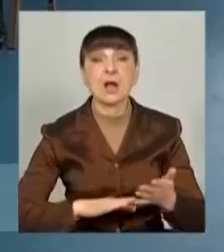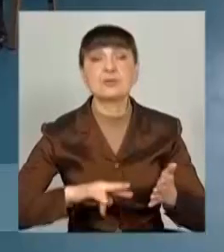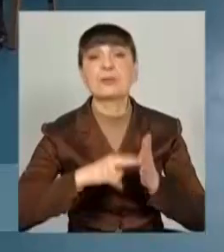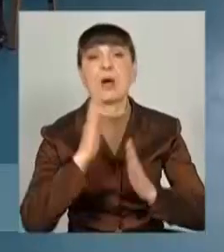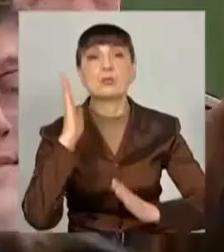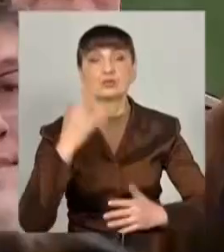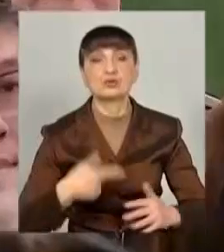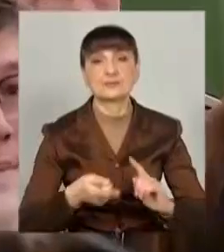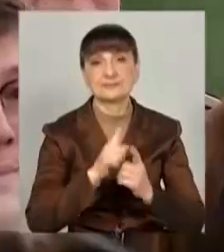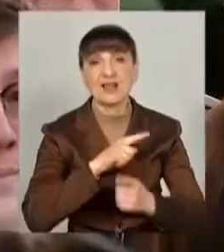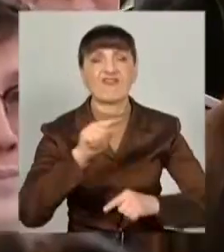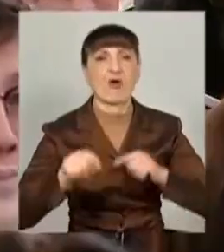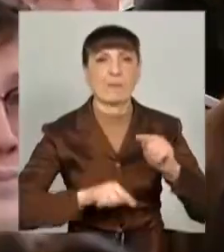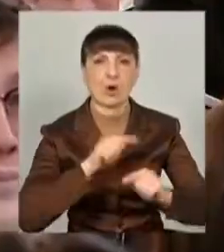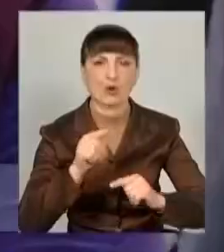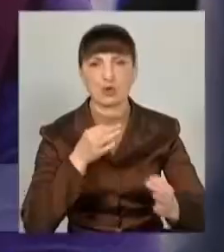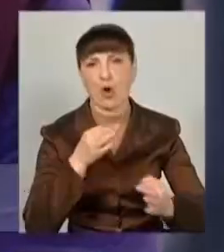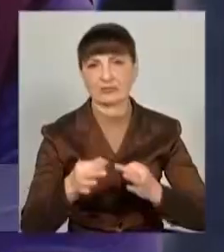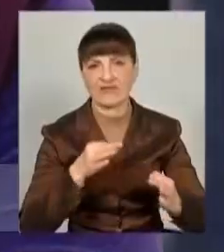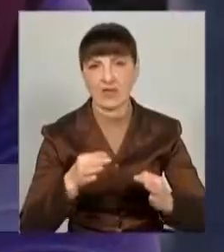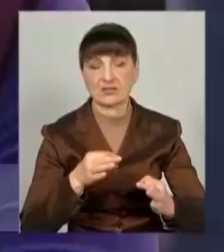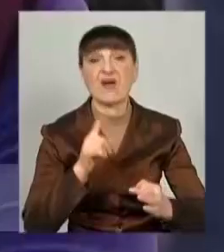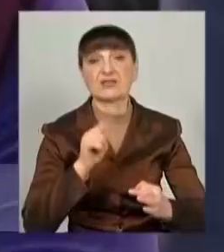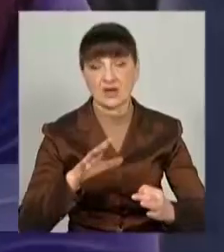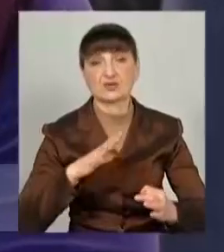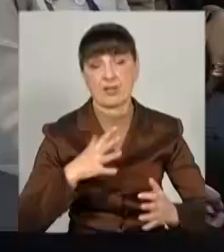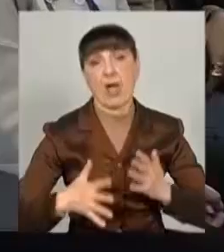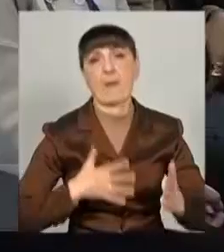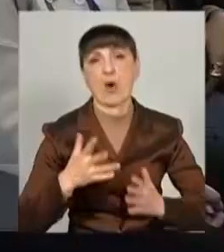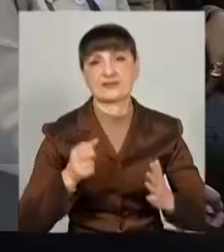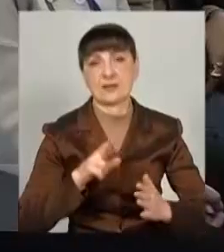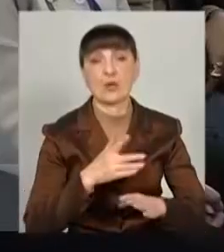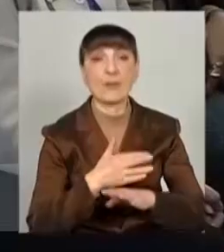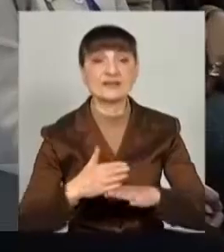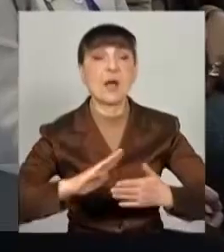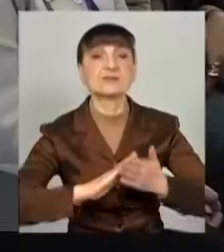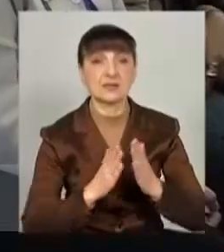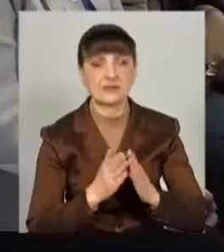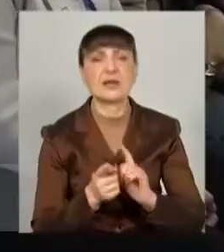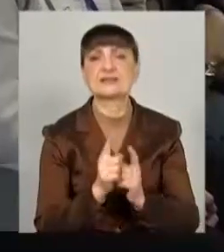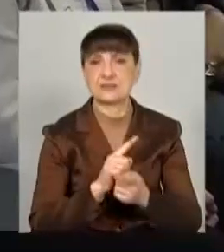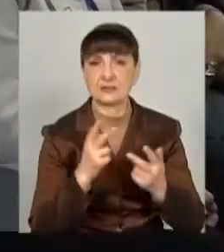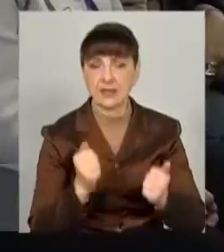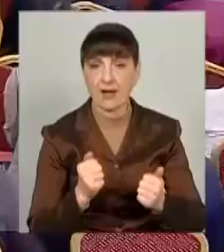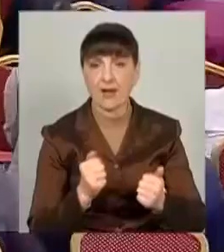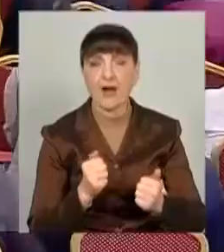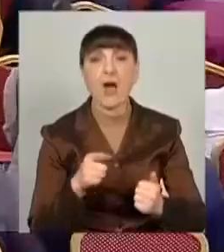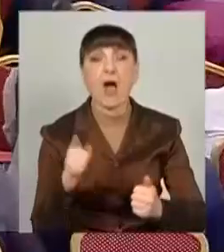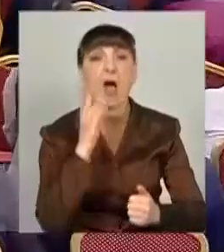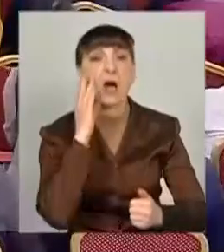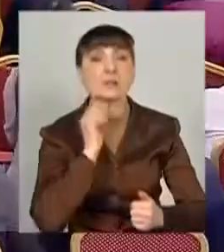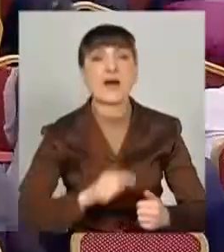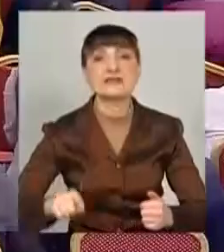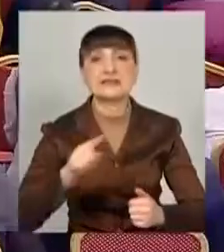планах сменился на сессию вопрос-ответ впрочем не Обошлось без эмоций но позднее обстановка все же изменилась Чего не скажешь об